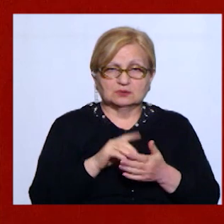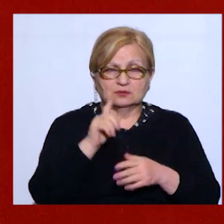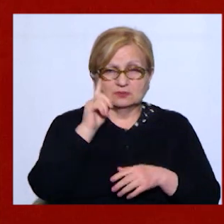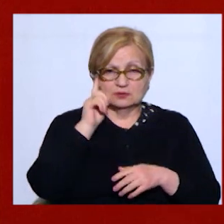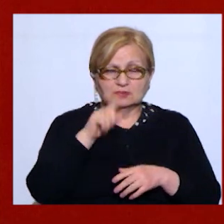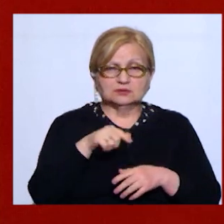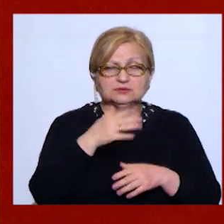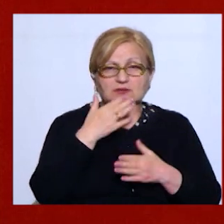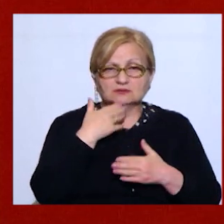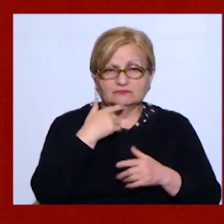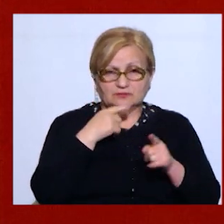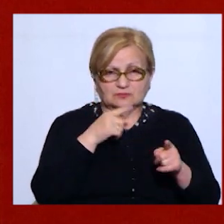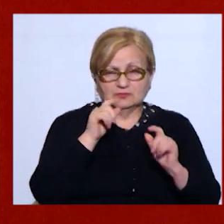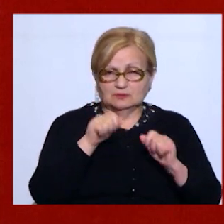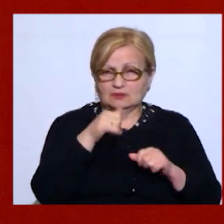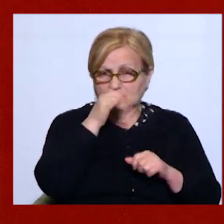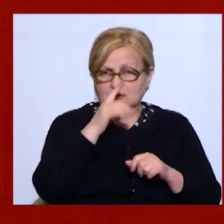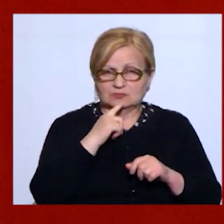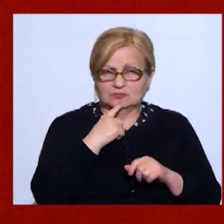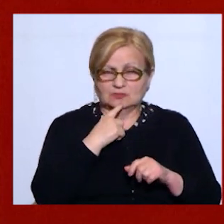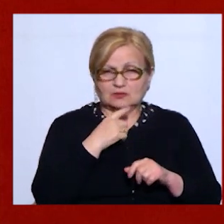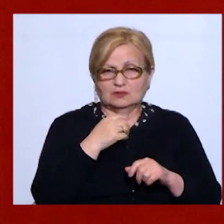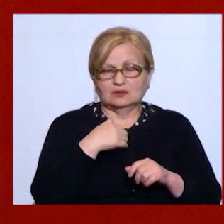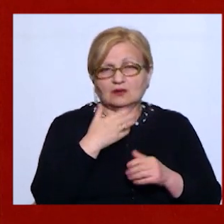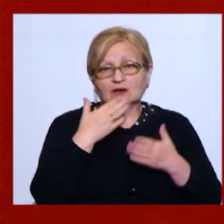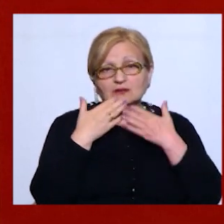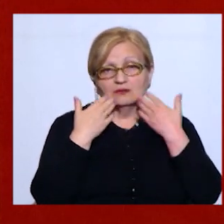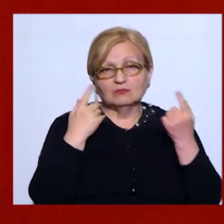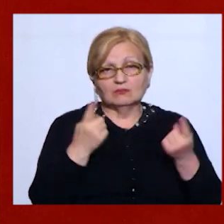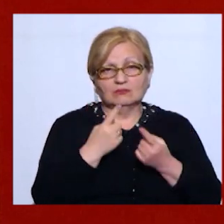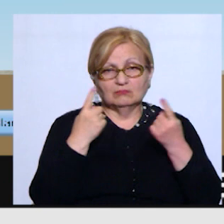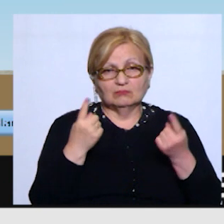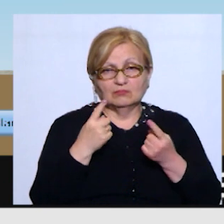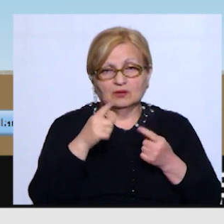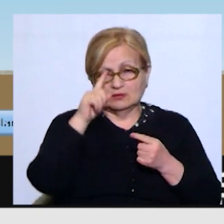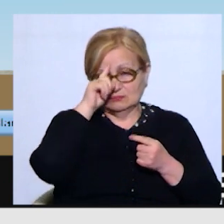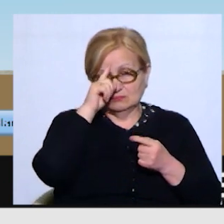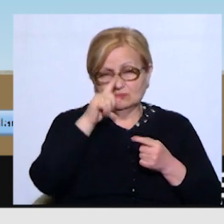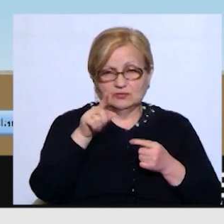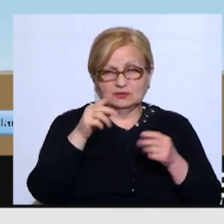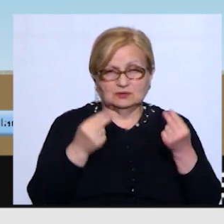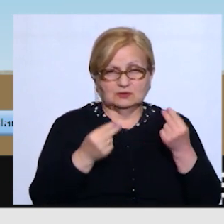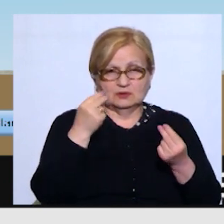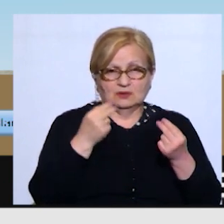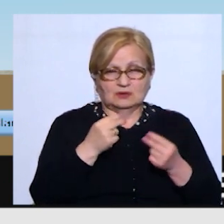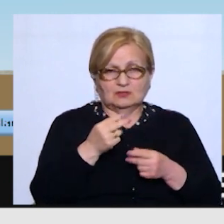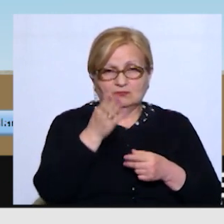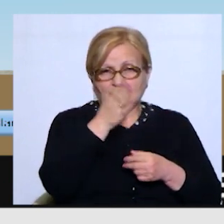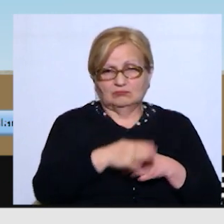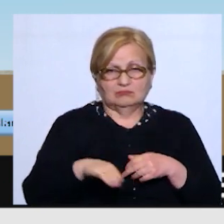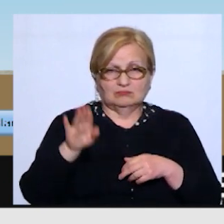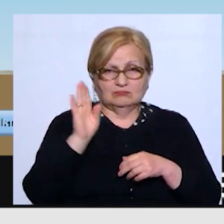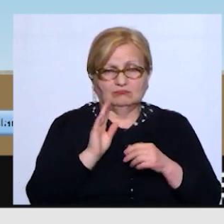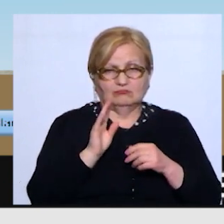ვიცი რომ არ გაგიჭირდება. თქვა თავიღოთ აი ეს, უფრო მარტივზე. Და ეს ბიჭი ამაზე მოძრაობს. ისევ სკეიდის ფორმა აქვს. ახლა მე მინდა აი ამ